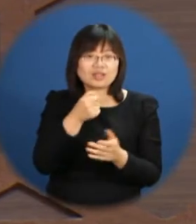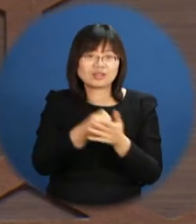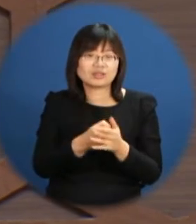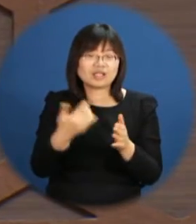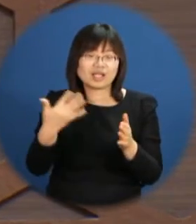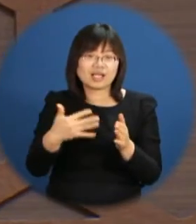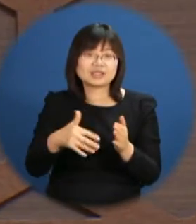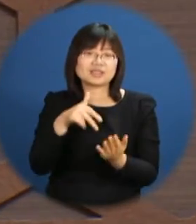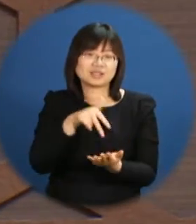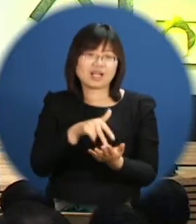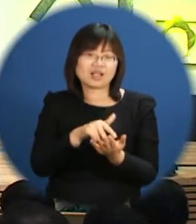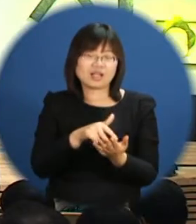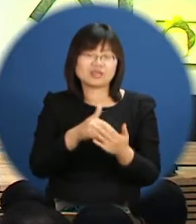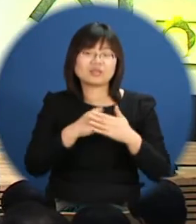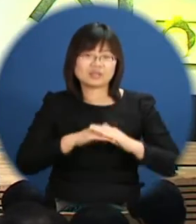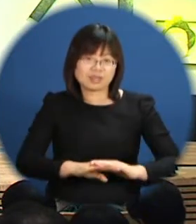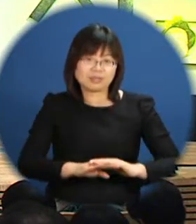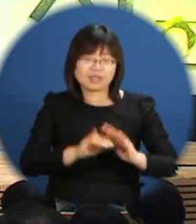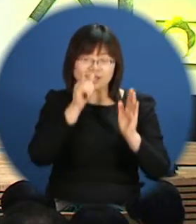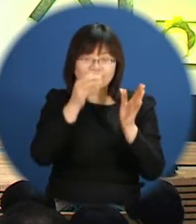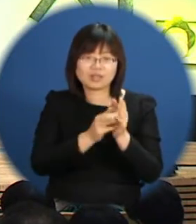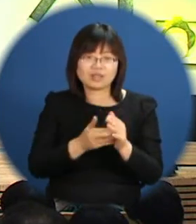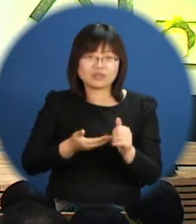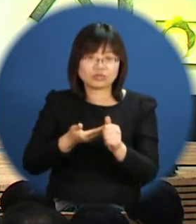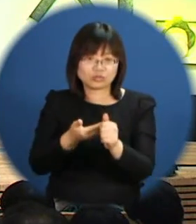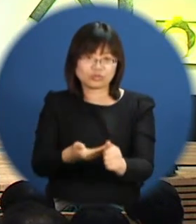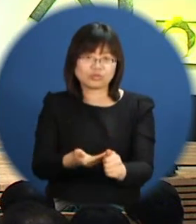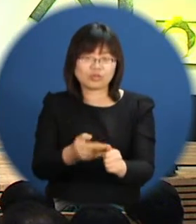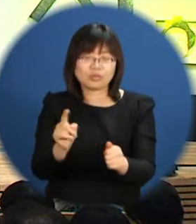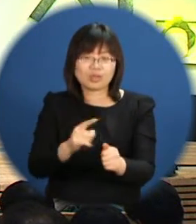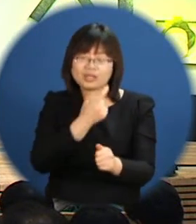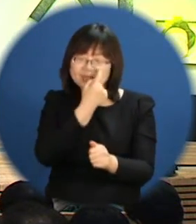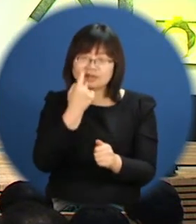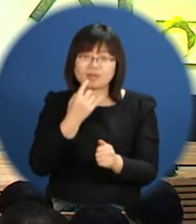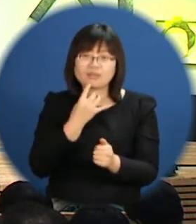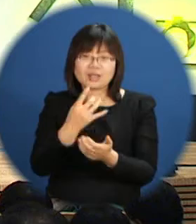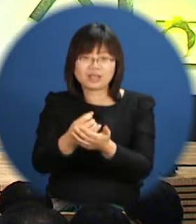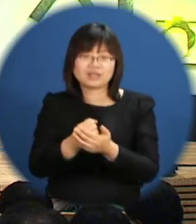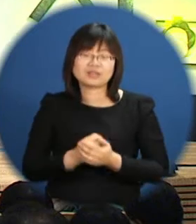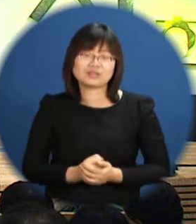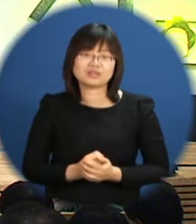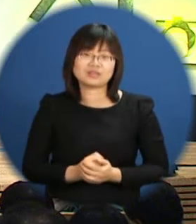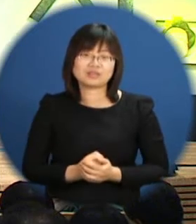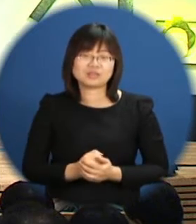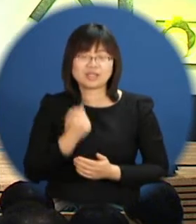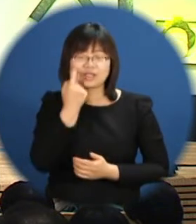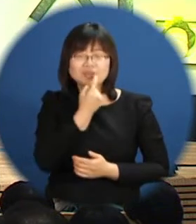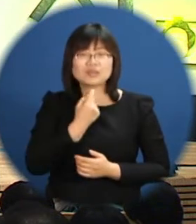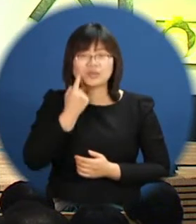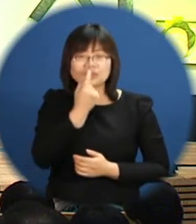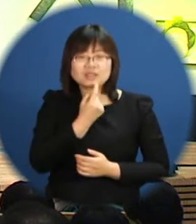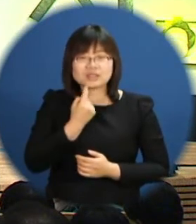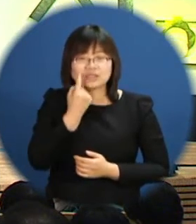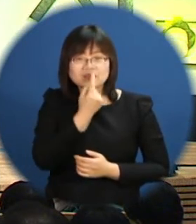상태가 되어 있습니다 2 주어진 이 증거 많이 갖고 어 이론이